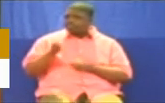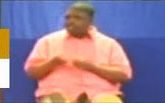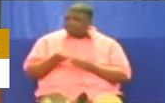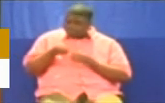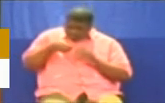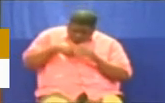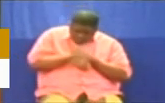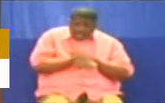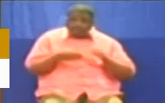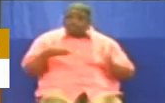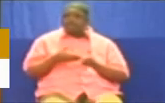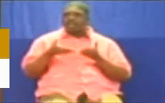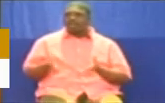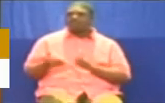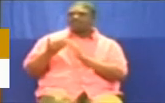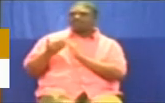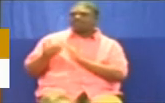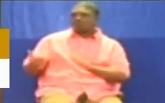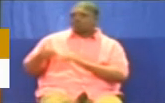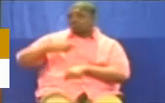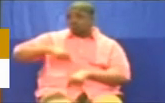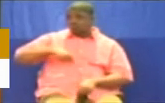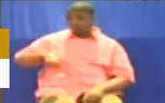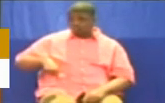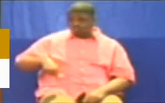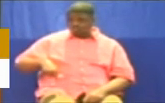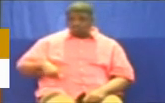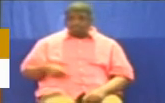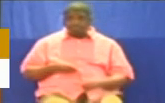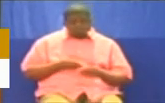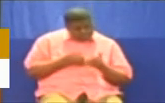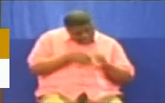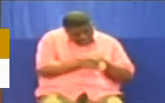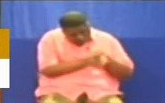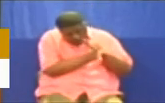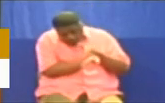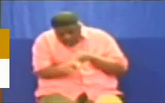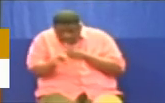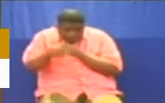ikapenya penya hivi imefika mpaka hapa kwetu, kwenu huko ikapenya penya hivi,